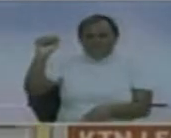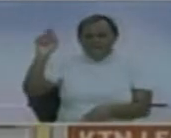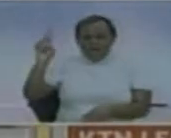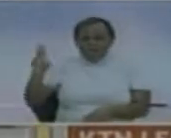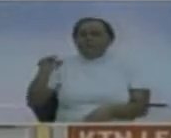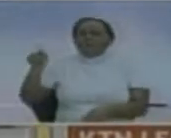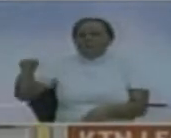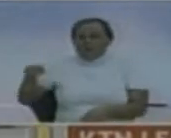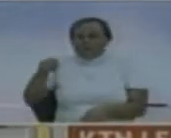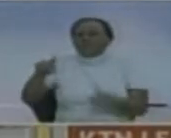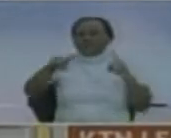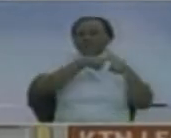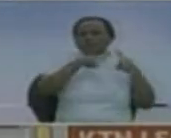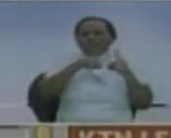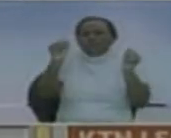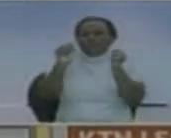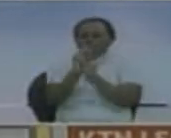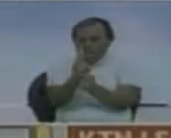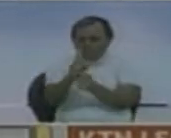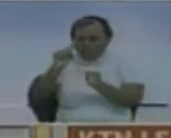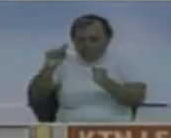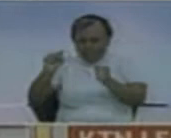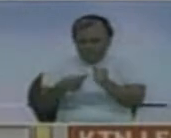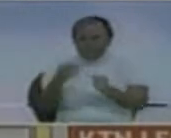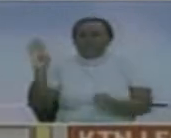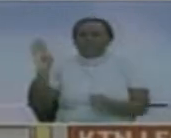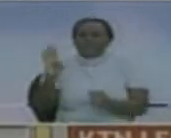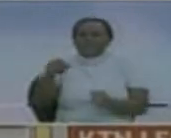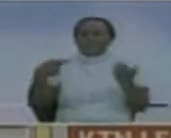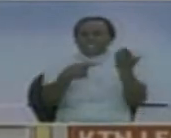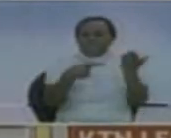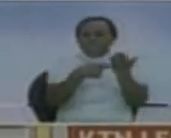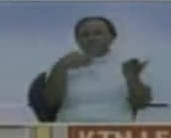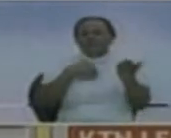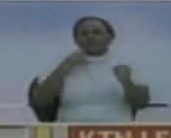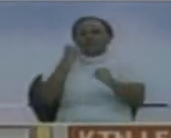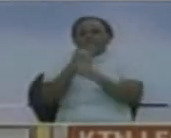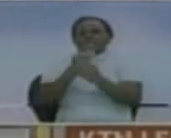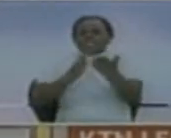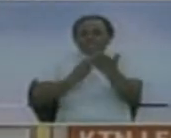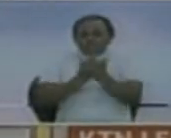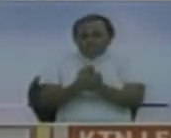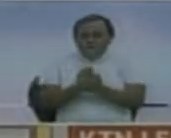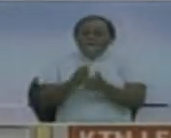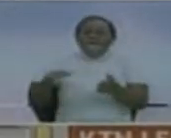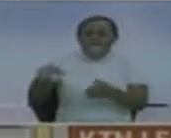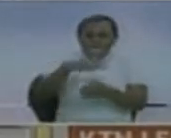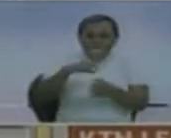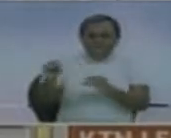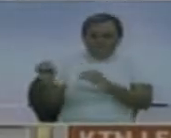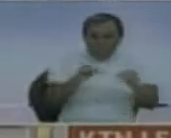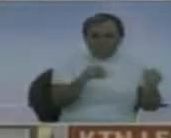wakiwa takriban milioni 12 na wametumia teknolojia kisasa kuhakikisha kwamba watu wametoka eneo moja hadi